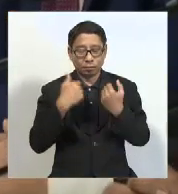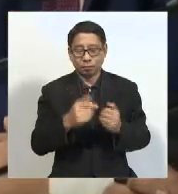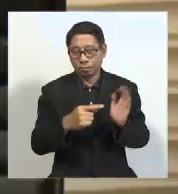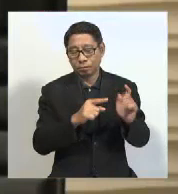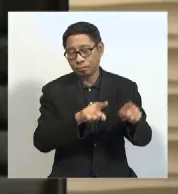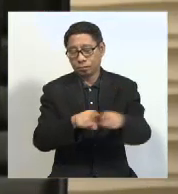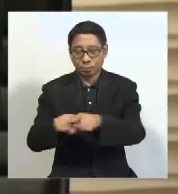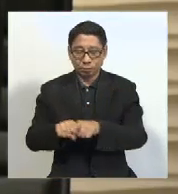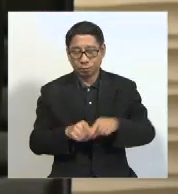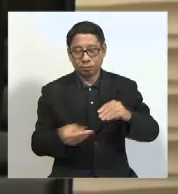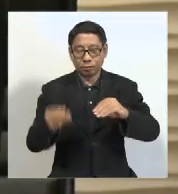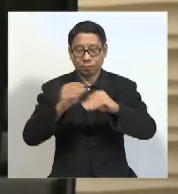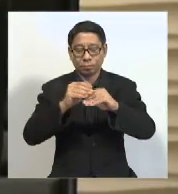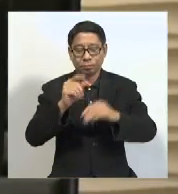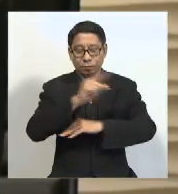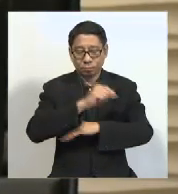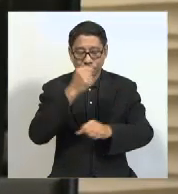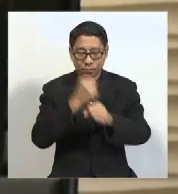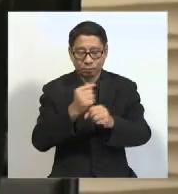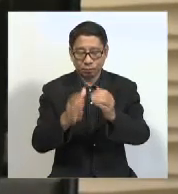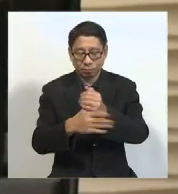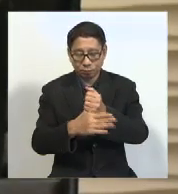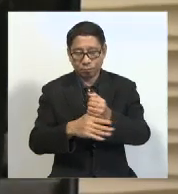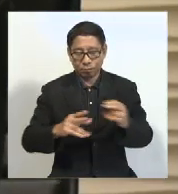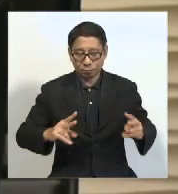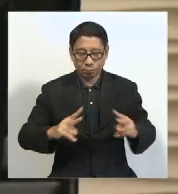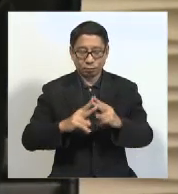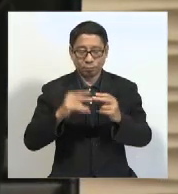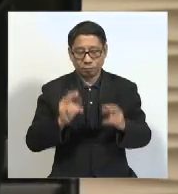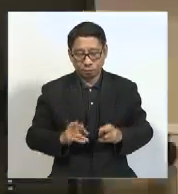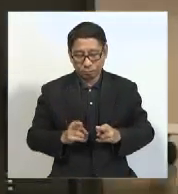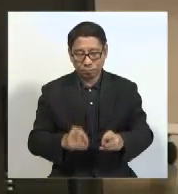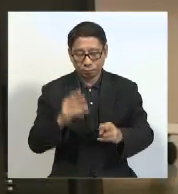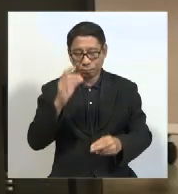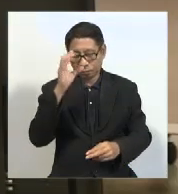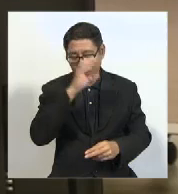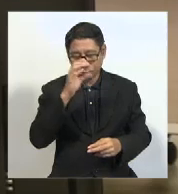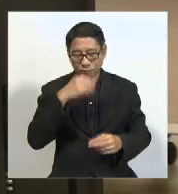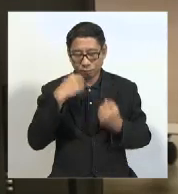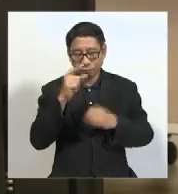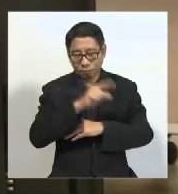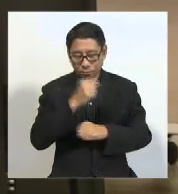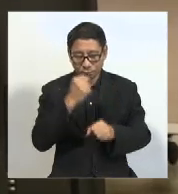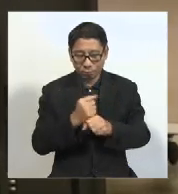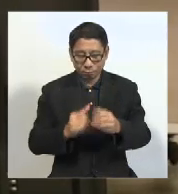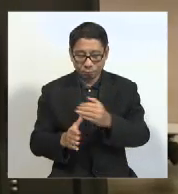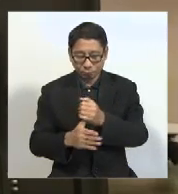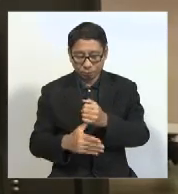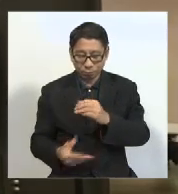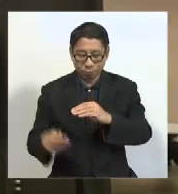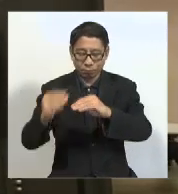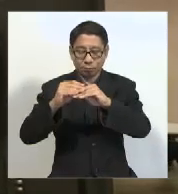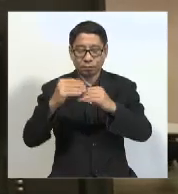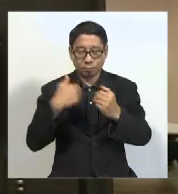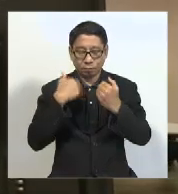เช่นเดียวกับการเพิ่มวันทำประมงที่ทางกรมประมงกำลังเร่งหาค่าเฉลี่ยวันทำประมงเพิ่มเติมให้แก่